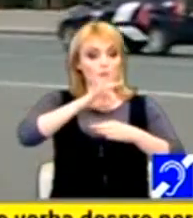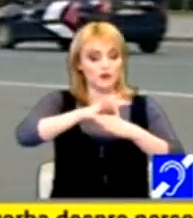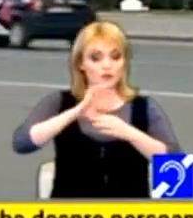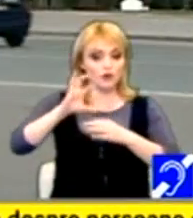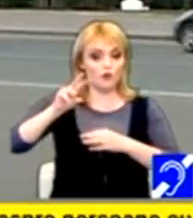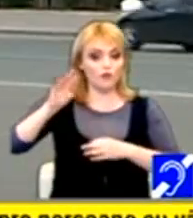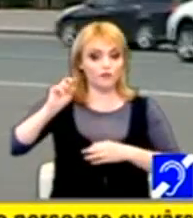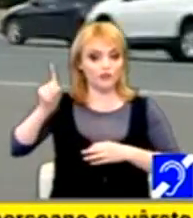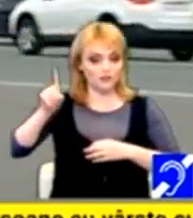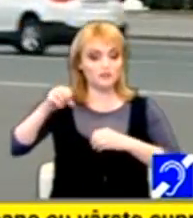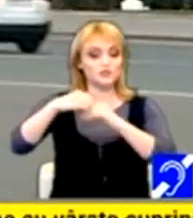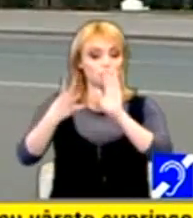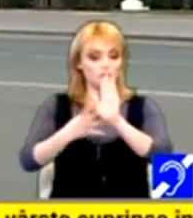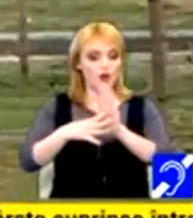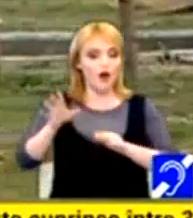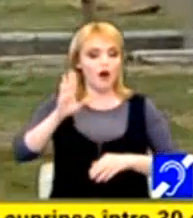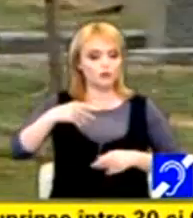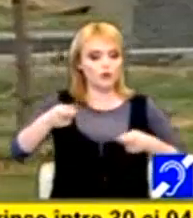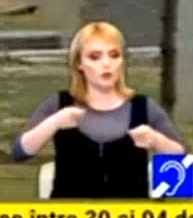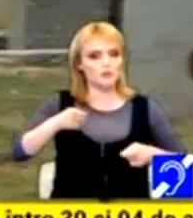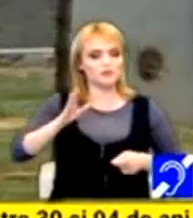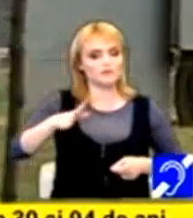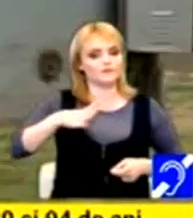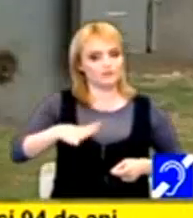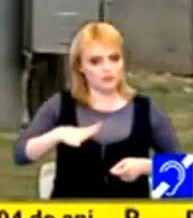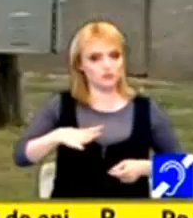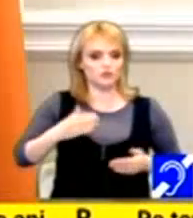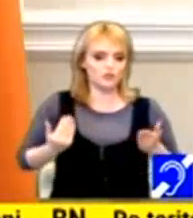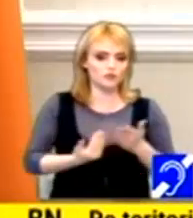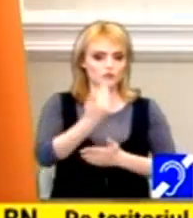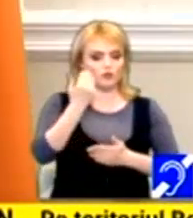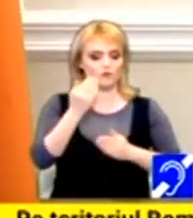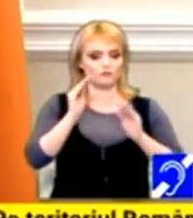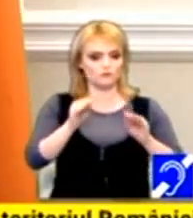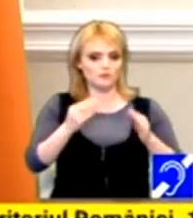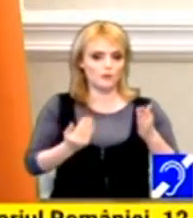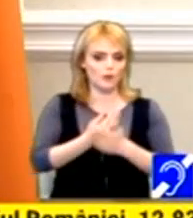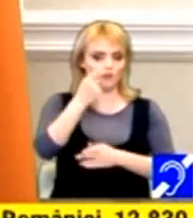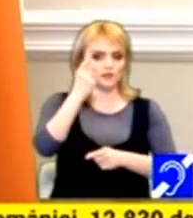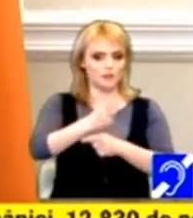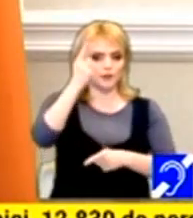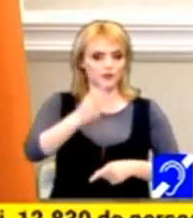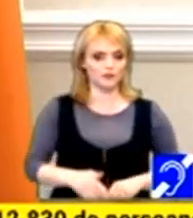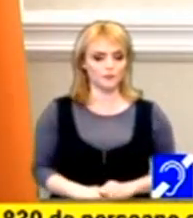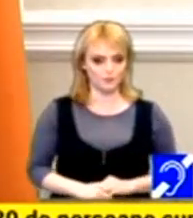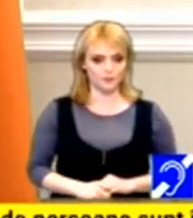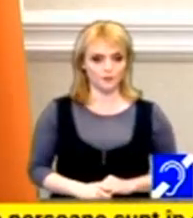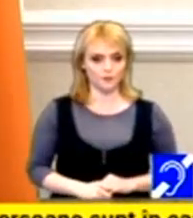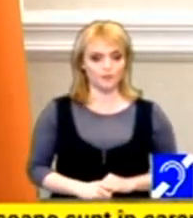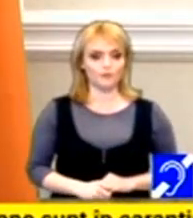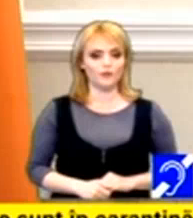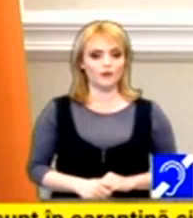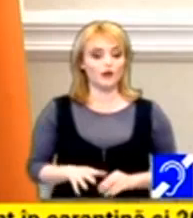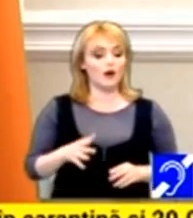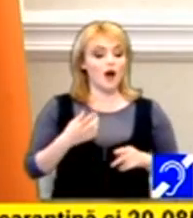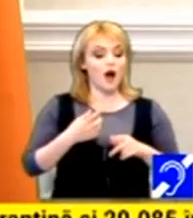atunci autoritățile vor fi nevoite să instituie din nou anumite restricții. Pericolul primejdea aferent acestei pandemii